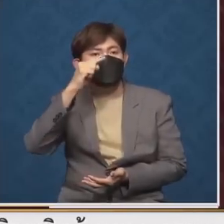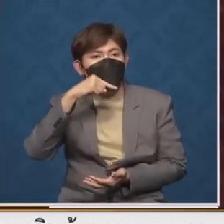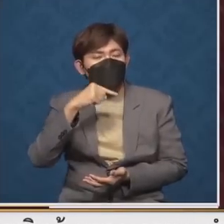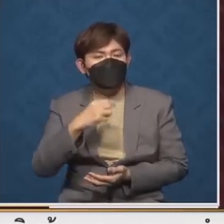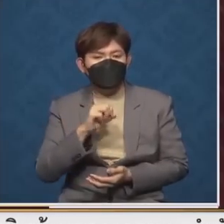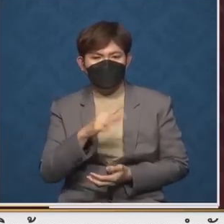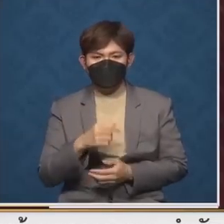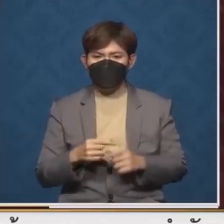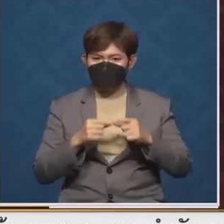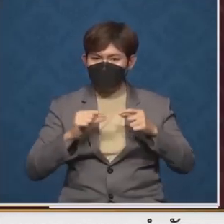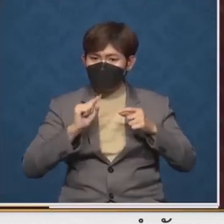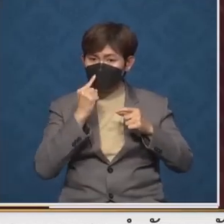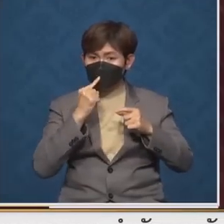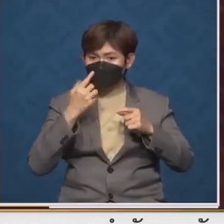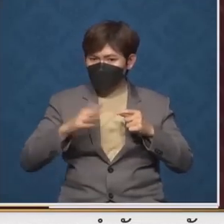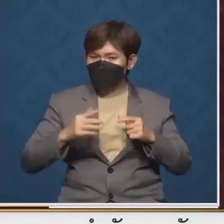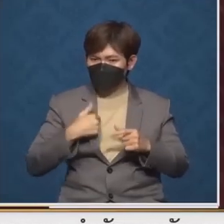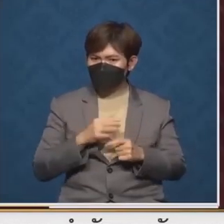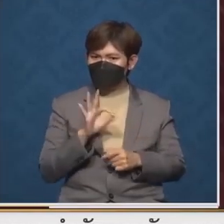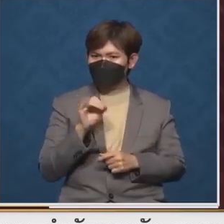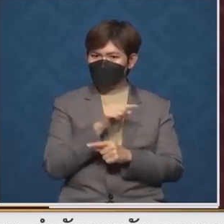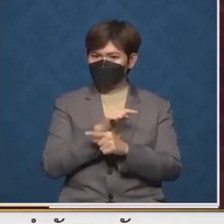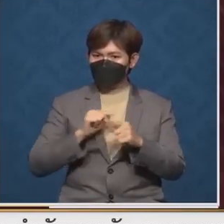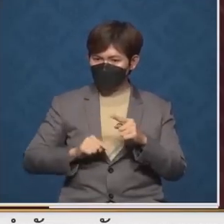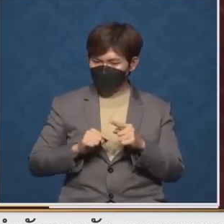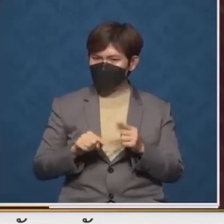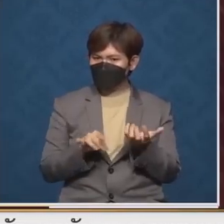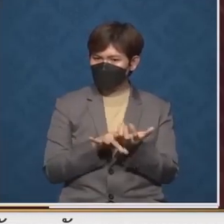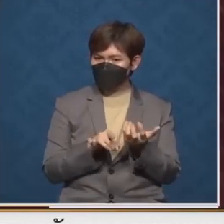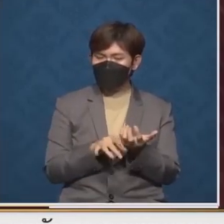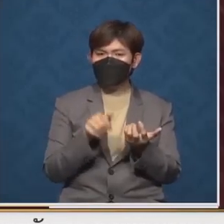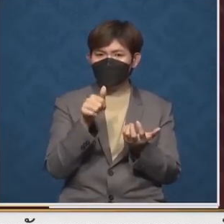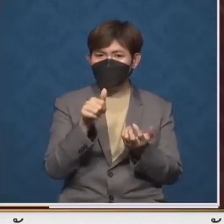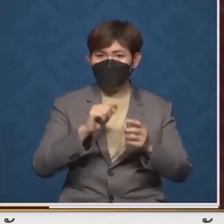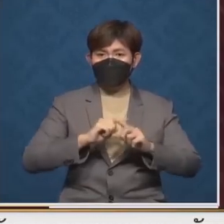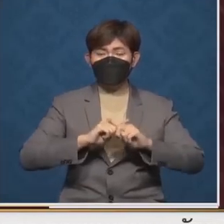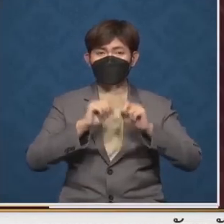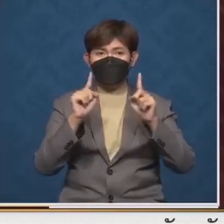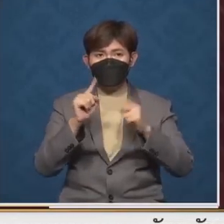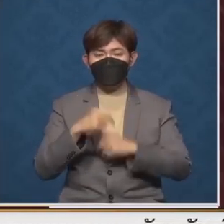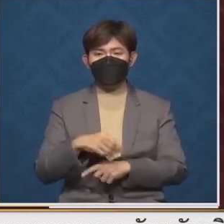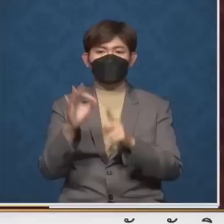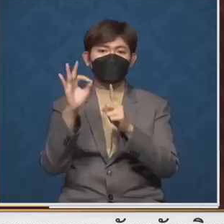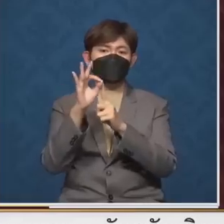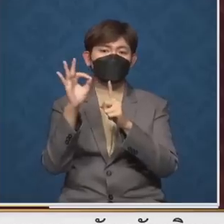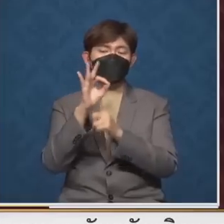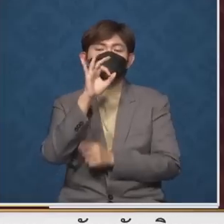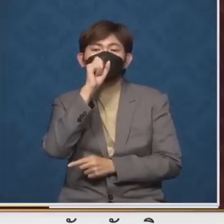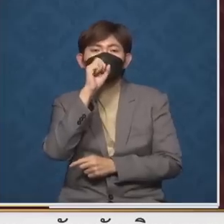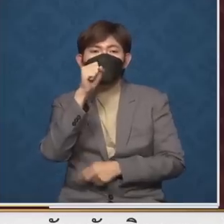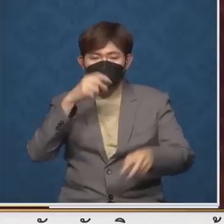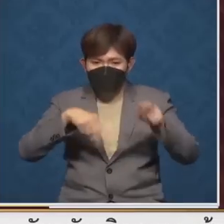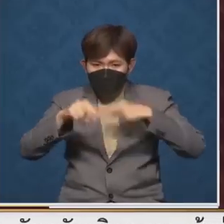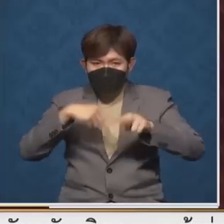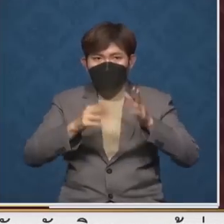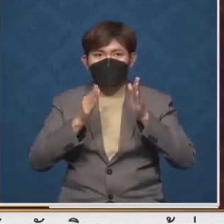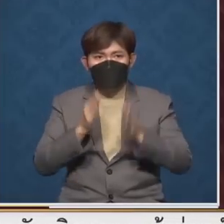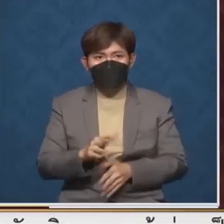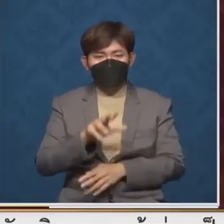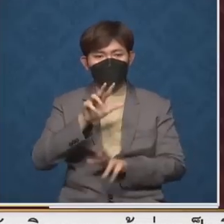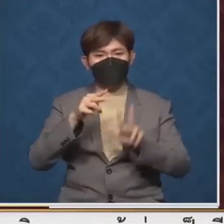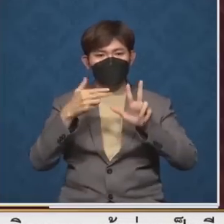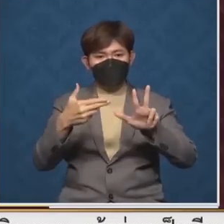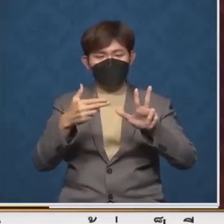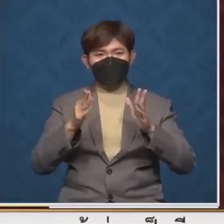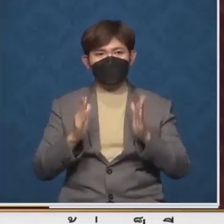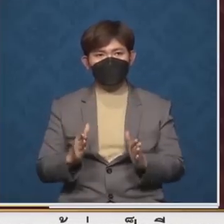องผมแยงจมูกแล้วตรจผลได้ 90%แต่ปรากฏวาที่ปากิสธานเข้าทดสอบคนตั้ง 30,000